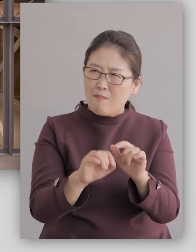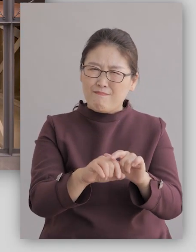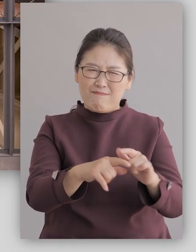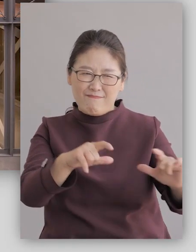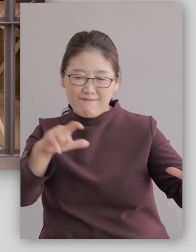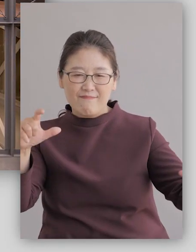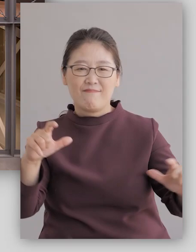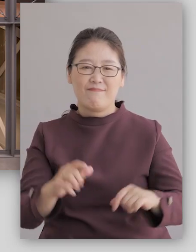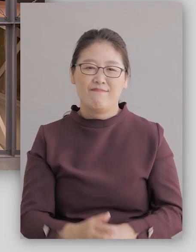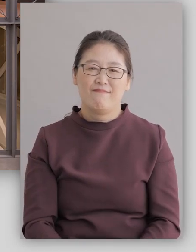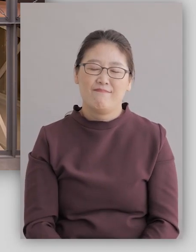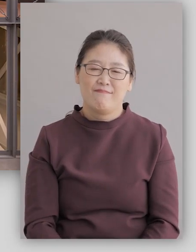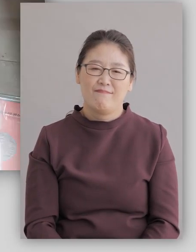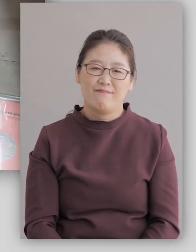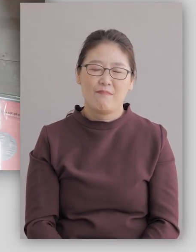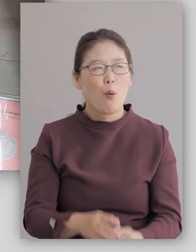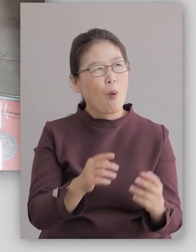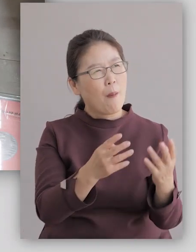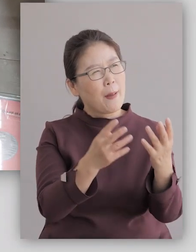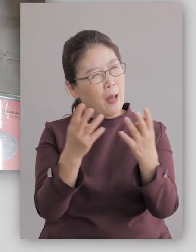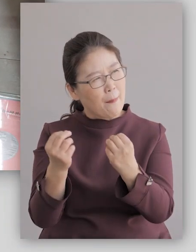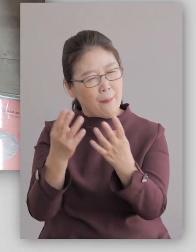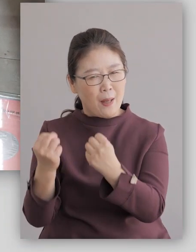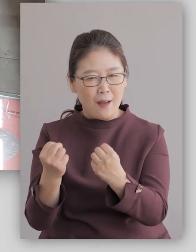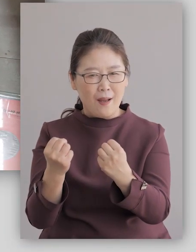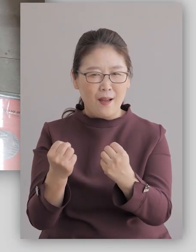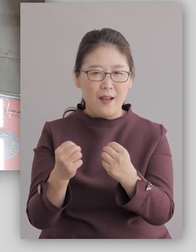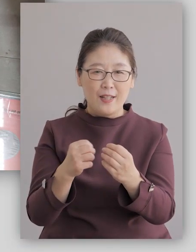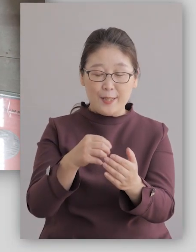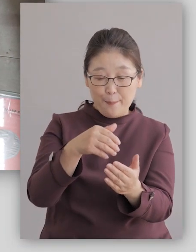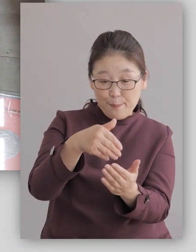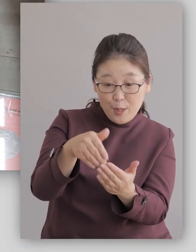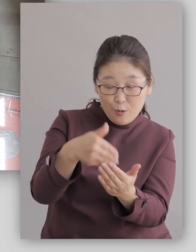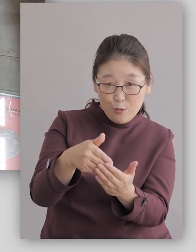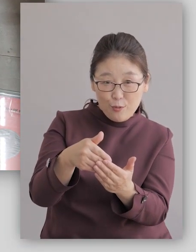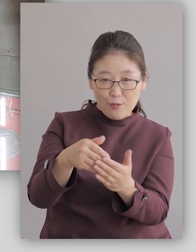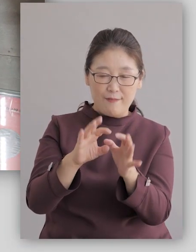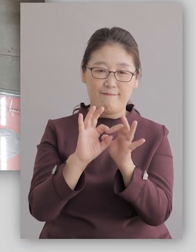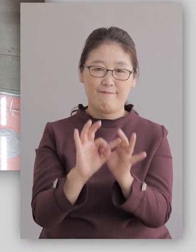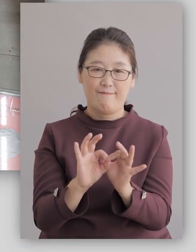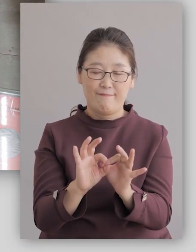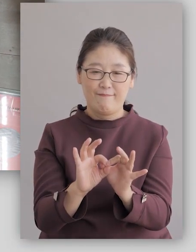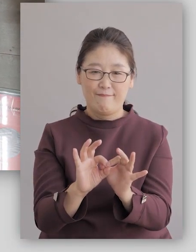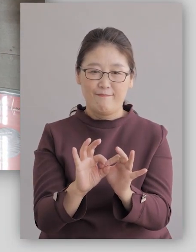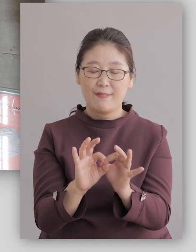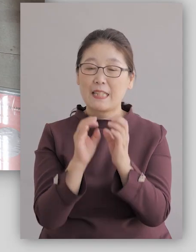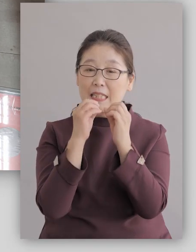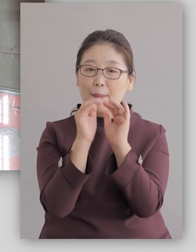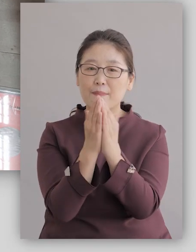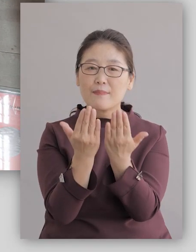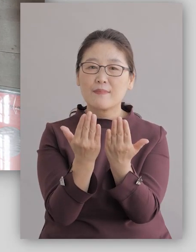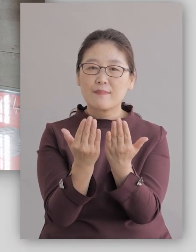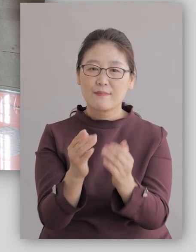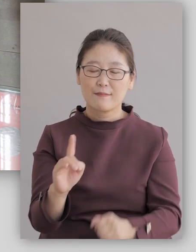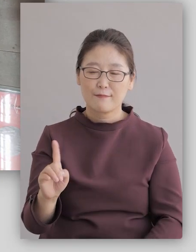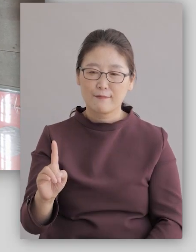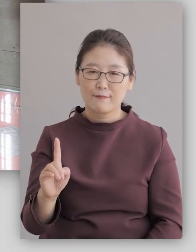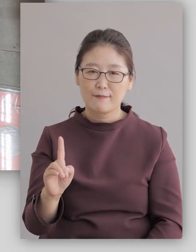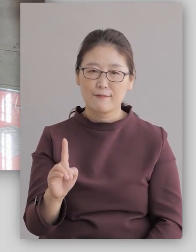발전을 했습니다. 많은 잡지들이 있었는데요. 우리 미술과 관련돼서 살펴봤던